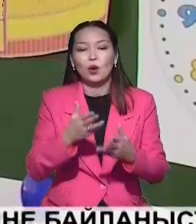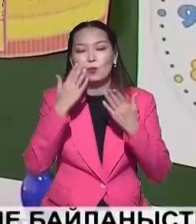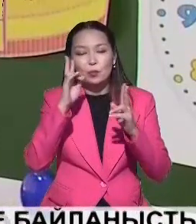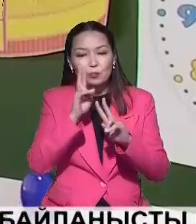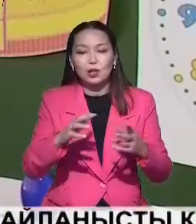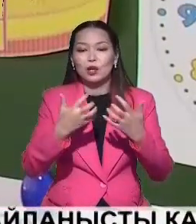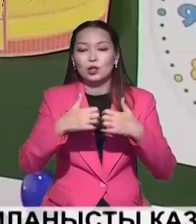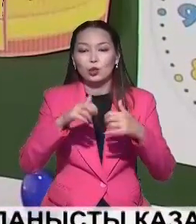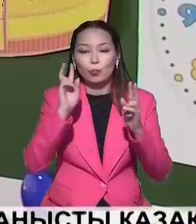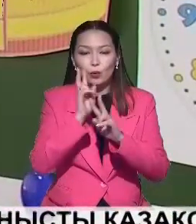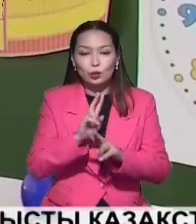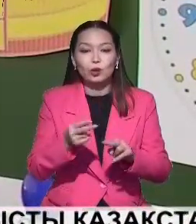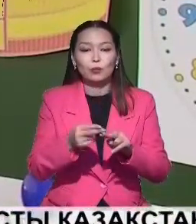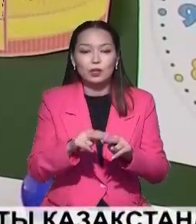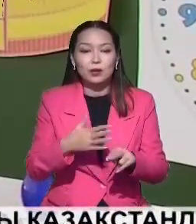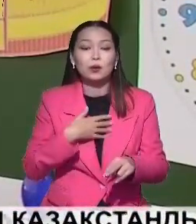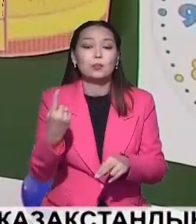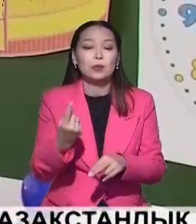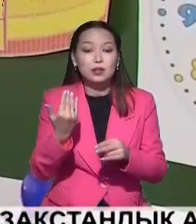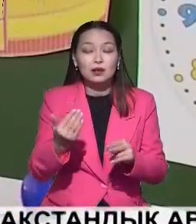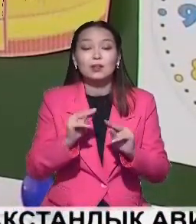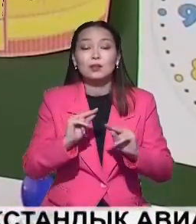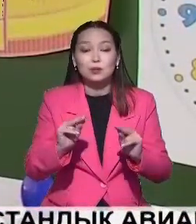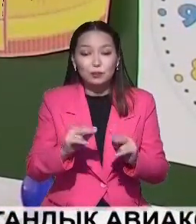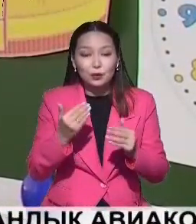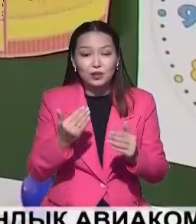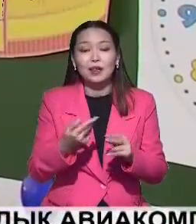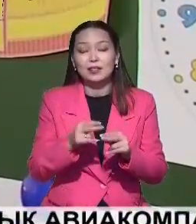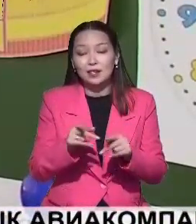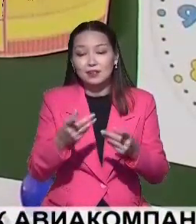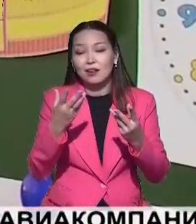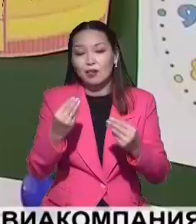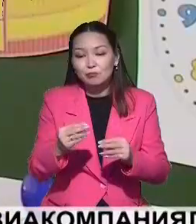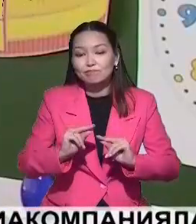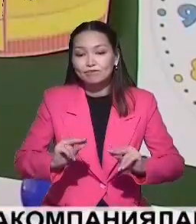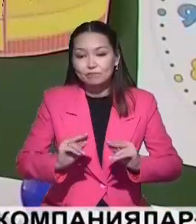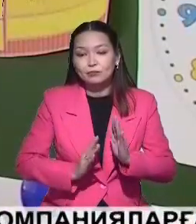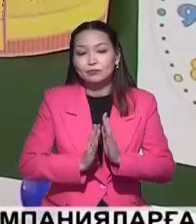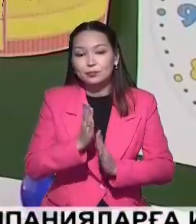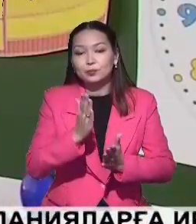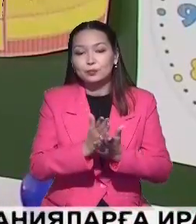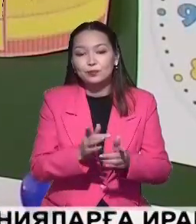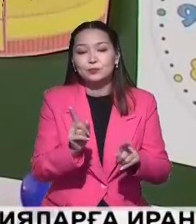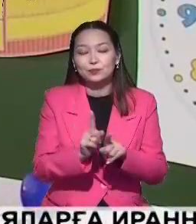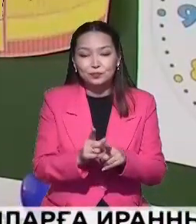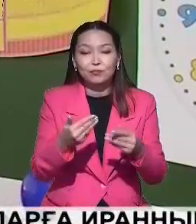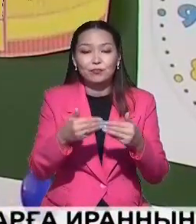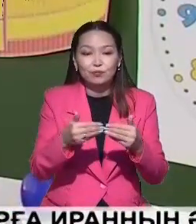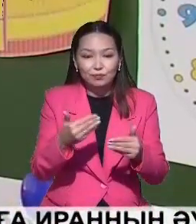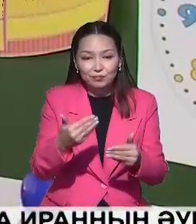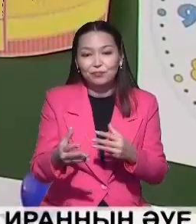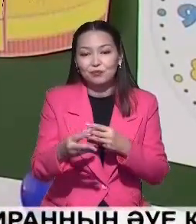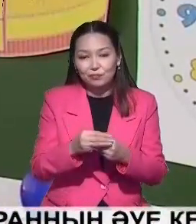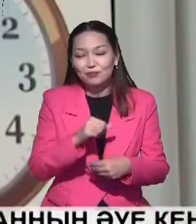шығаруды білмейді. Сондықтан біз ең бірінші мұғалім, алғашқы ұстаз оқушының есінде қаламыз деп ойлаймын. Сондықтан осындай шәкірттермен жұмыс істеп жатқаныма